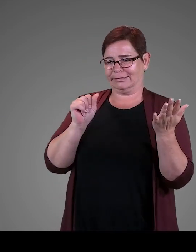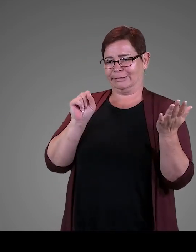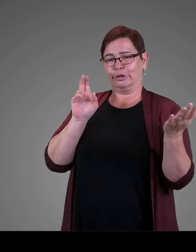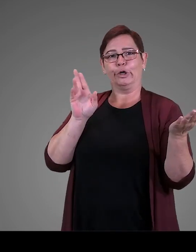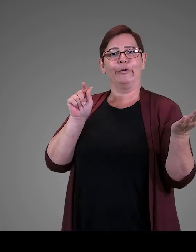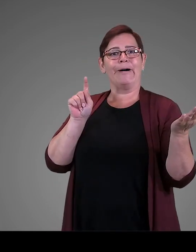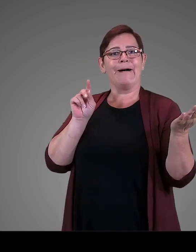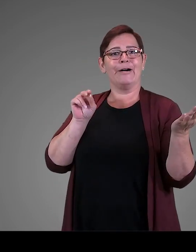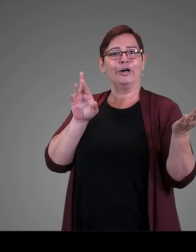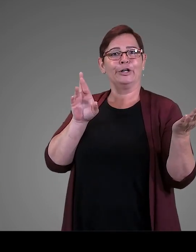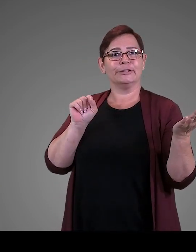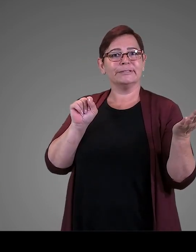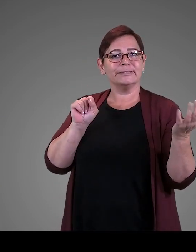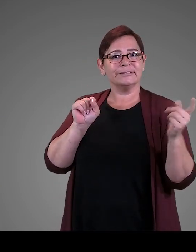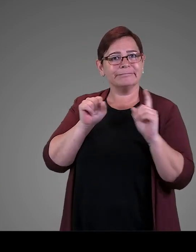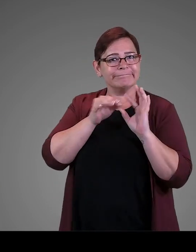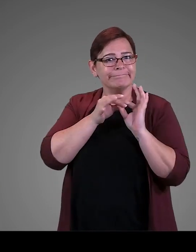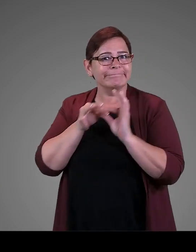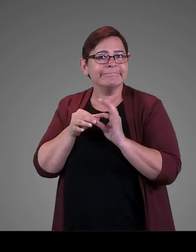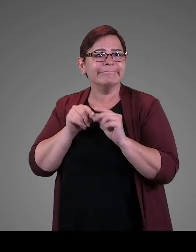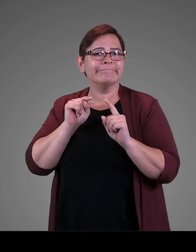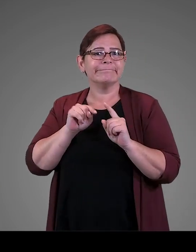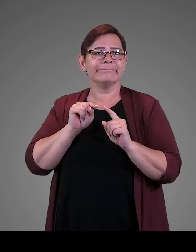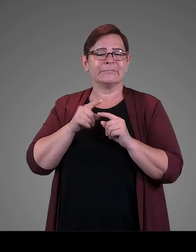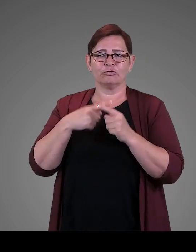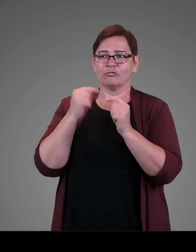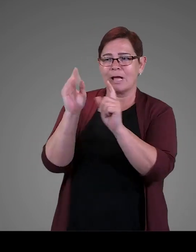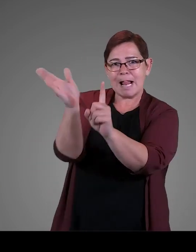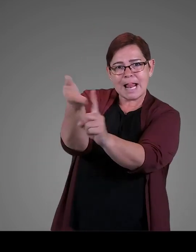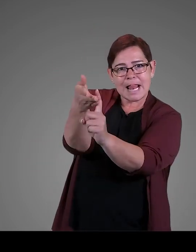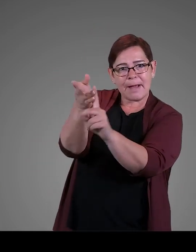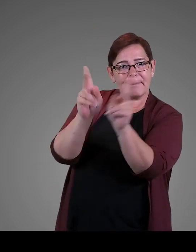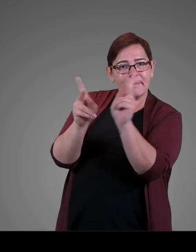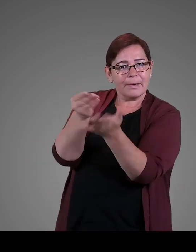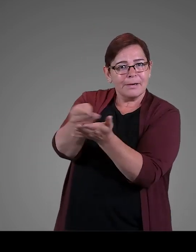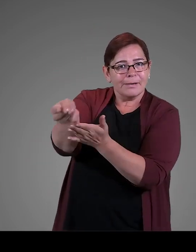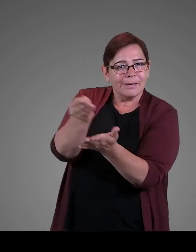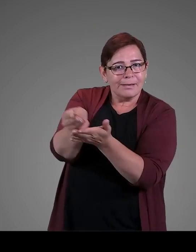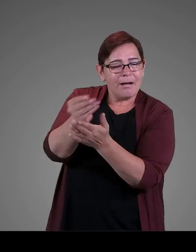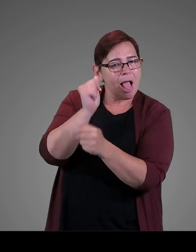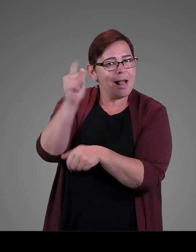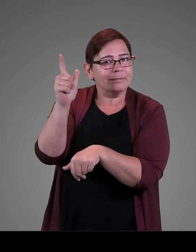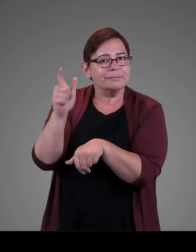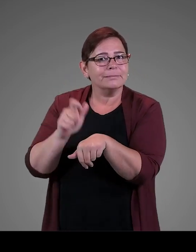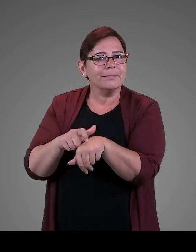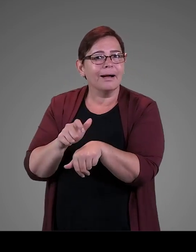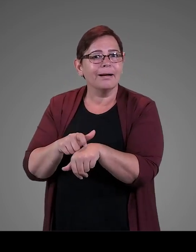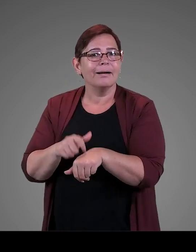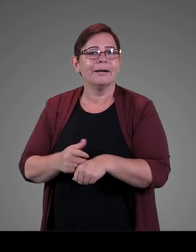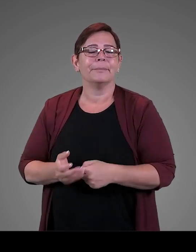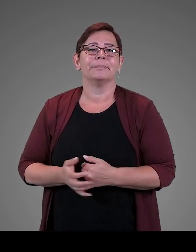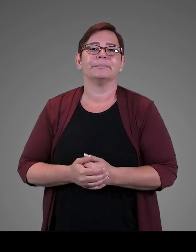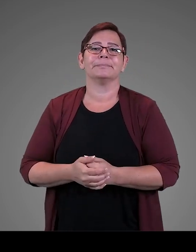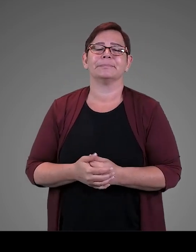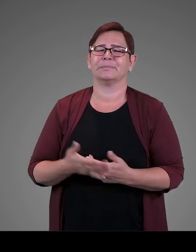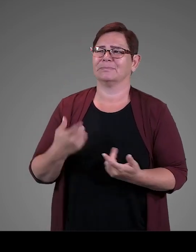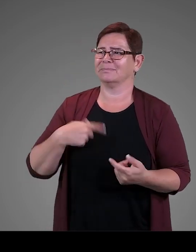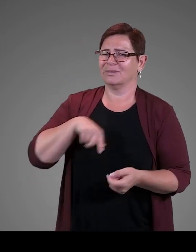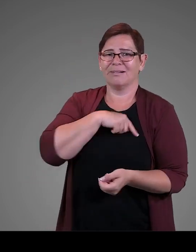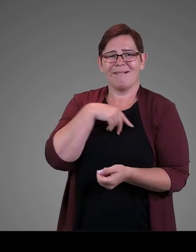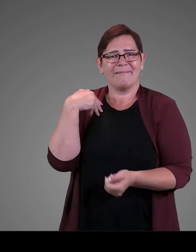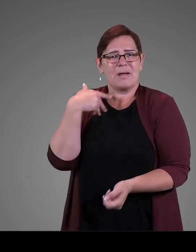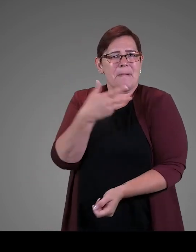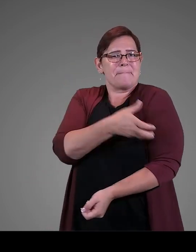autant la pression sur les artistes que sur les commissaires, de devoir séduire